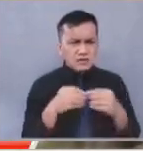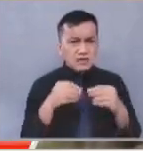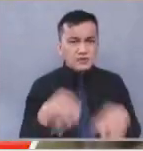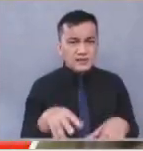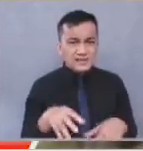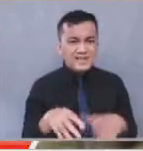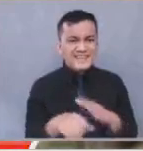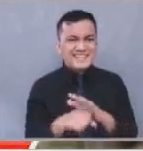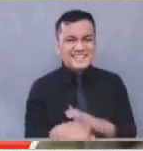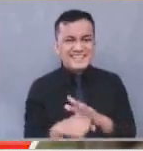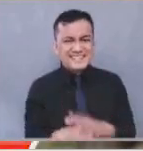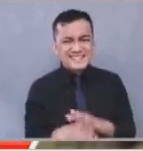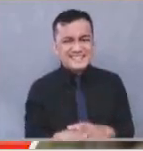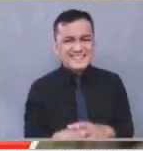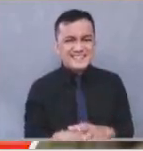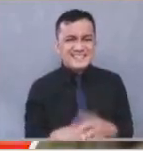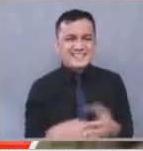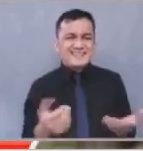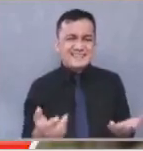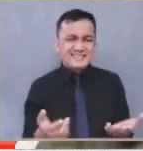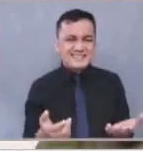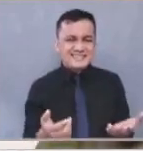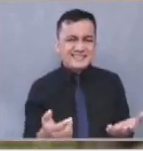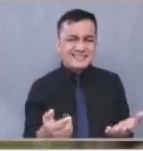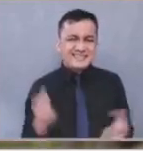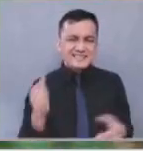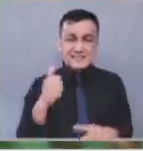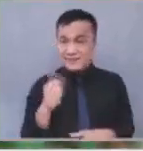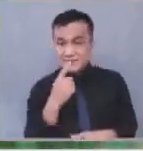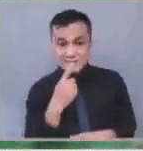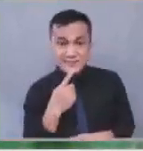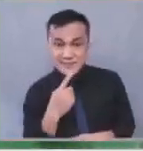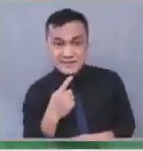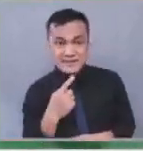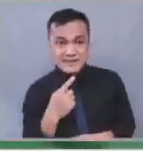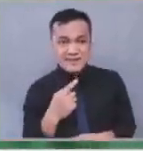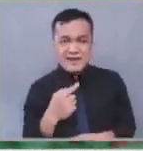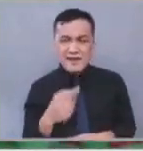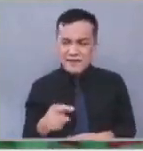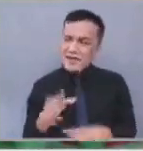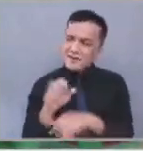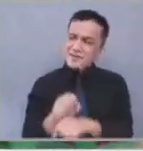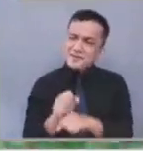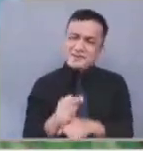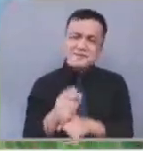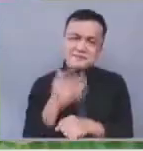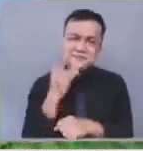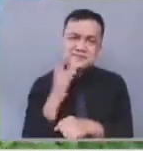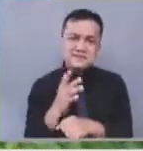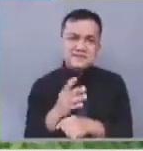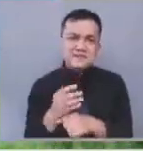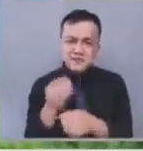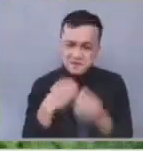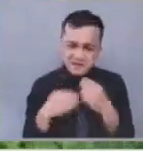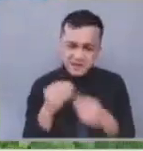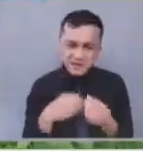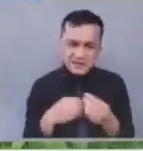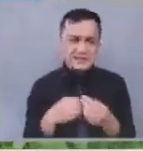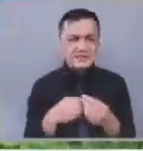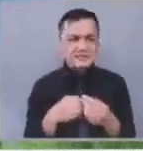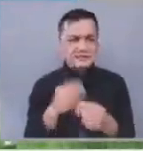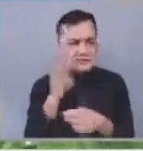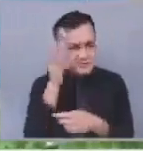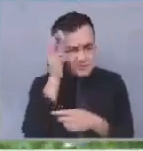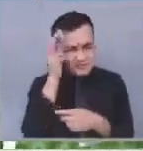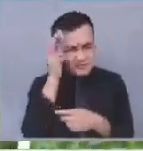ba? yung ibang mga ano yan, parang nakakalibang. Yung mga pangkonsumo sa araw-araw, na misa yung mga gulay-gulay, at